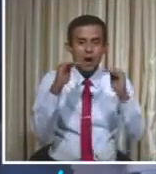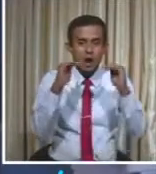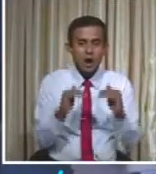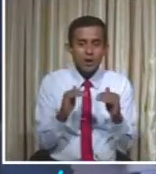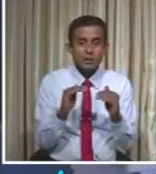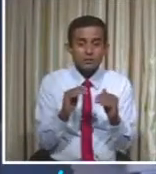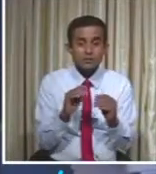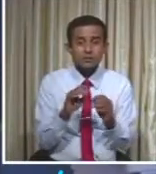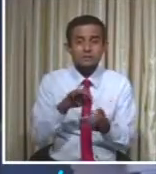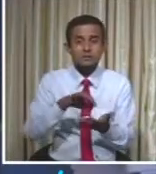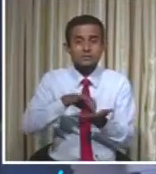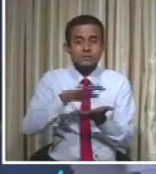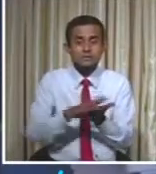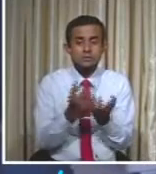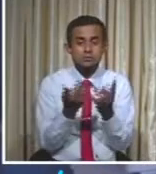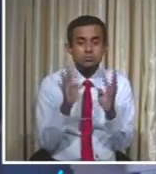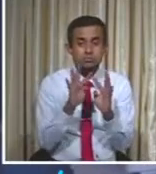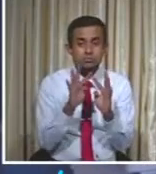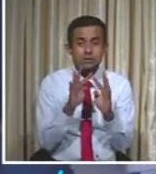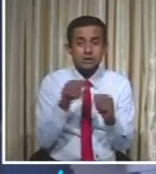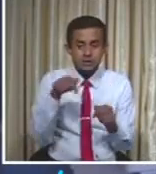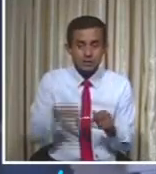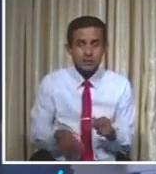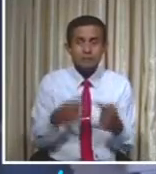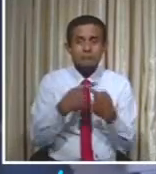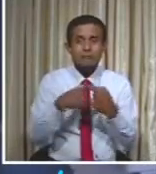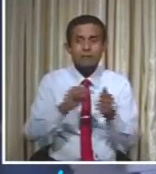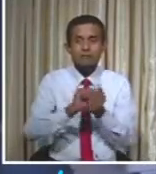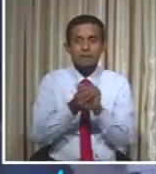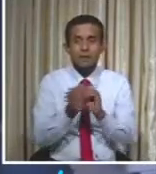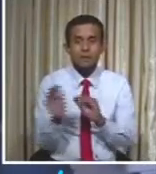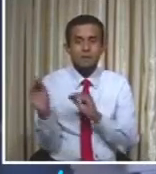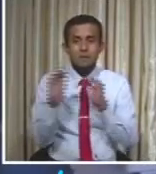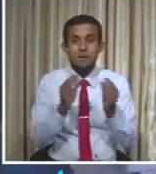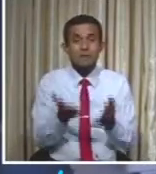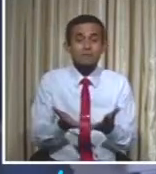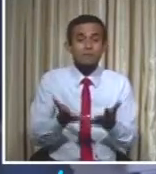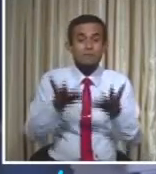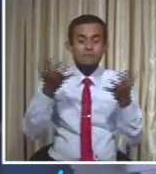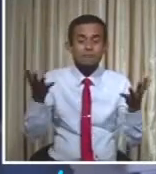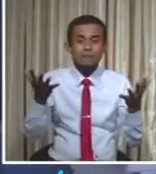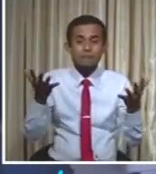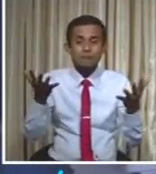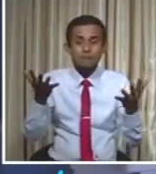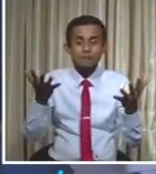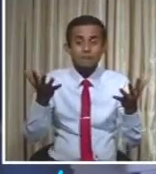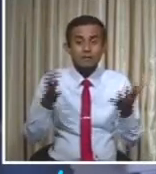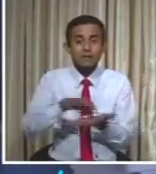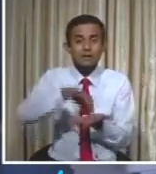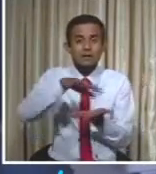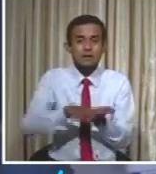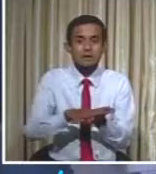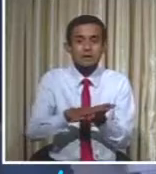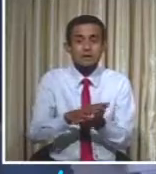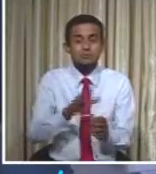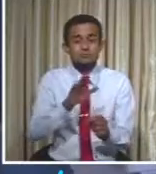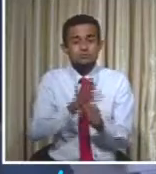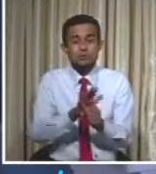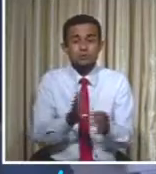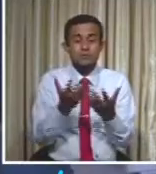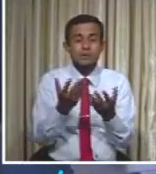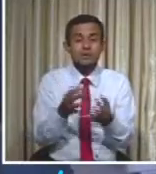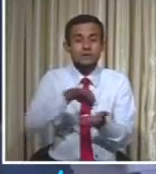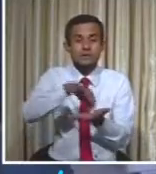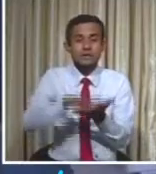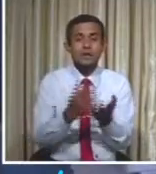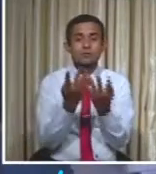නිසා ස්ථාවර ගිනි දැල්ලක් ඇති වෙන්නේ. දැන් මෙහෙම වෙනස් කරාට පස්සේ වැඩි ස්ථාවර වැඩි පීඩන නිසා ස්ථාවර ගිනි දැල්ලක්